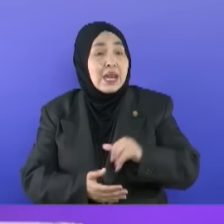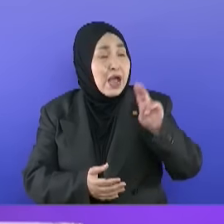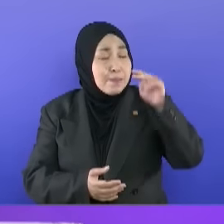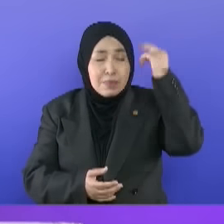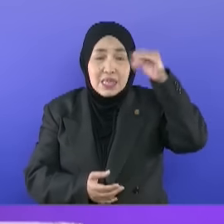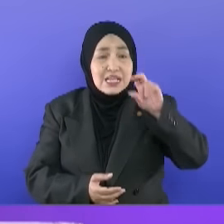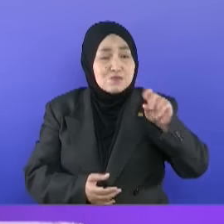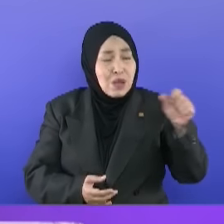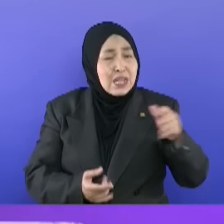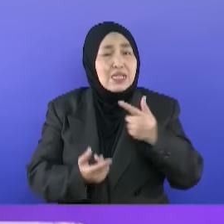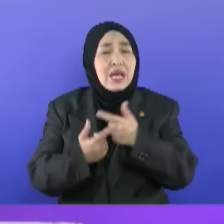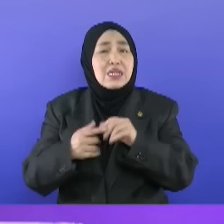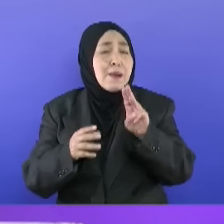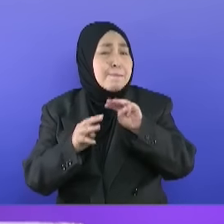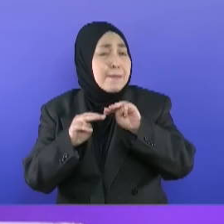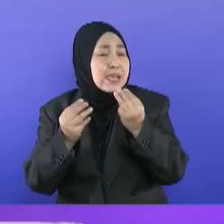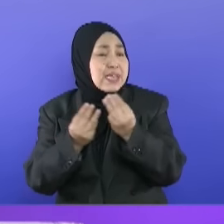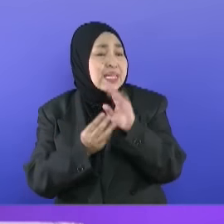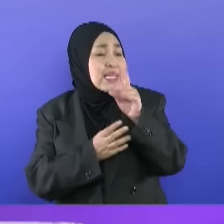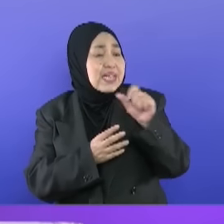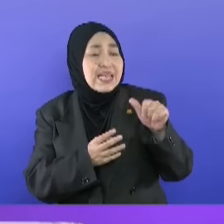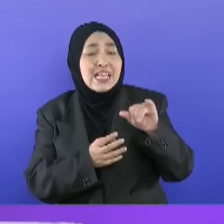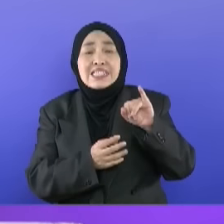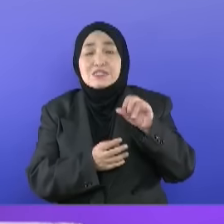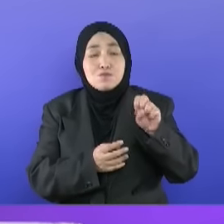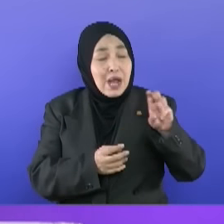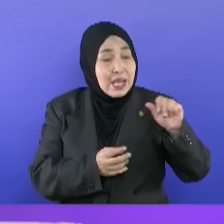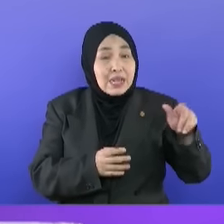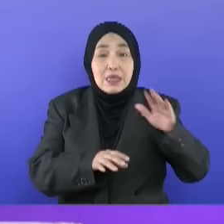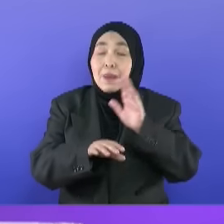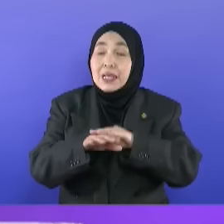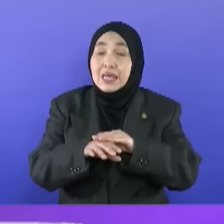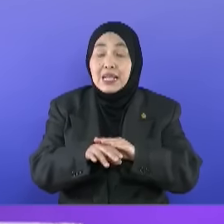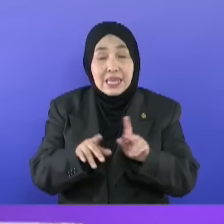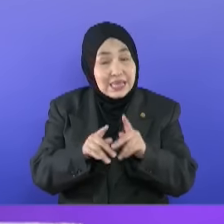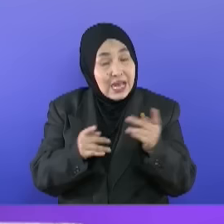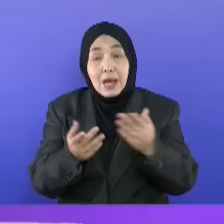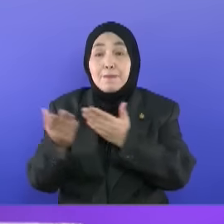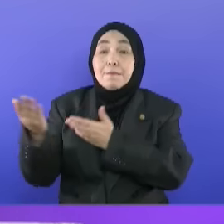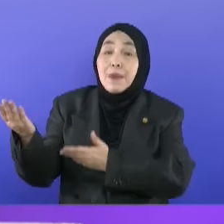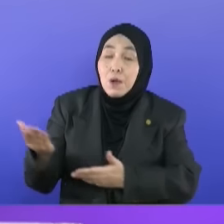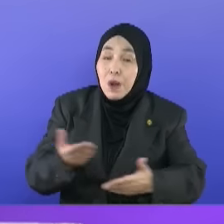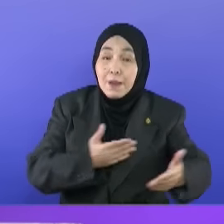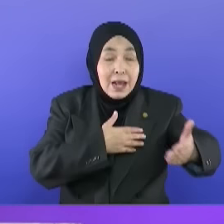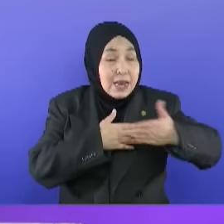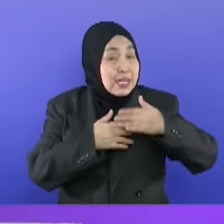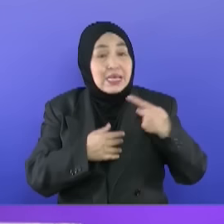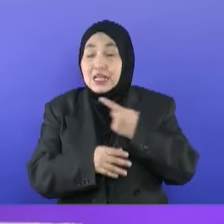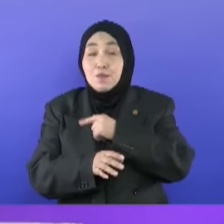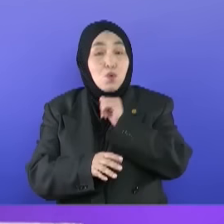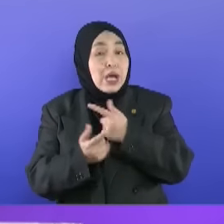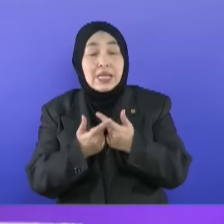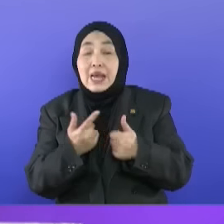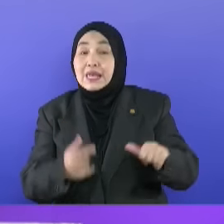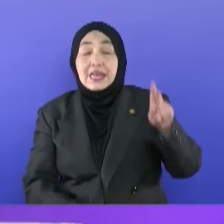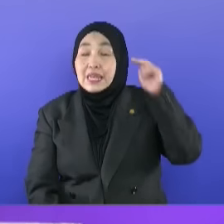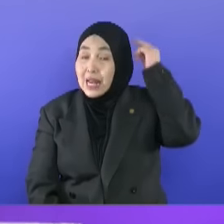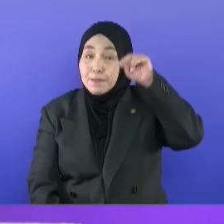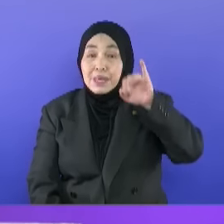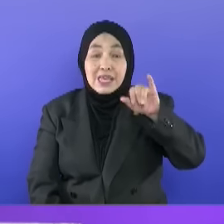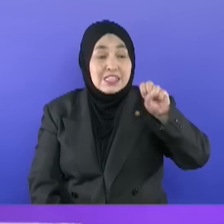Nabi Muhammad itu Bani Ismail? Tidak. Ya. Digelar sebagai kita akan bawa balik kita bukannya daripada Nabi Ismail